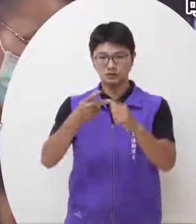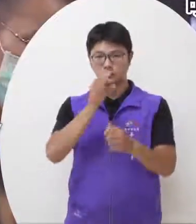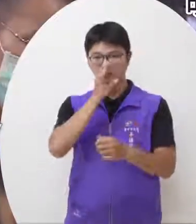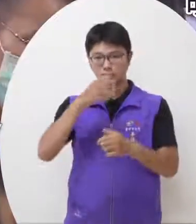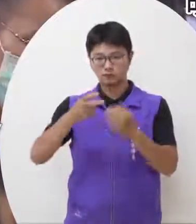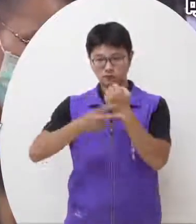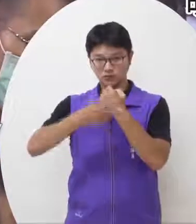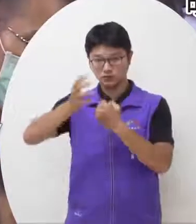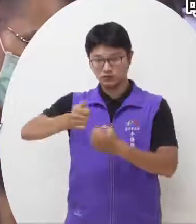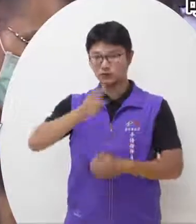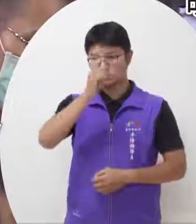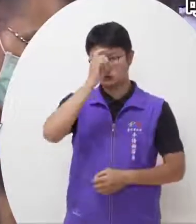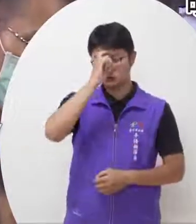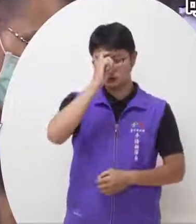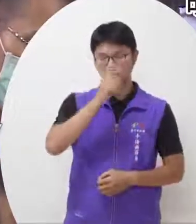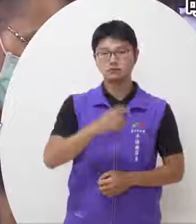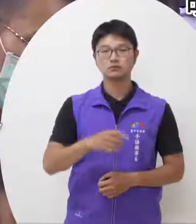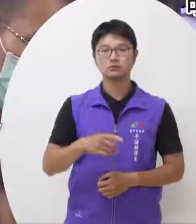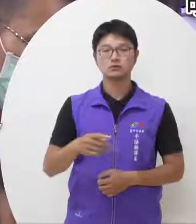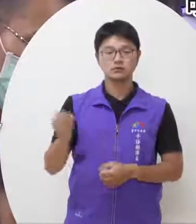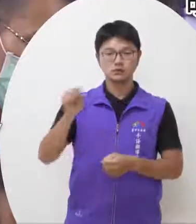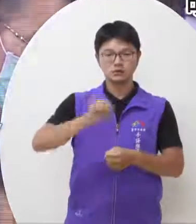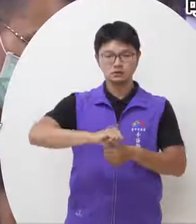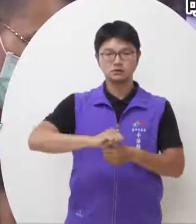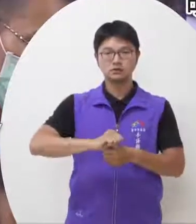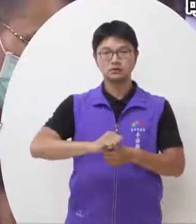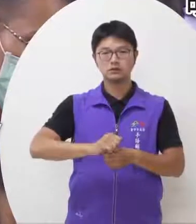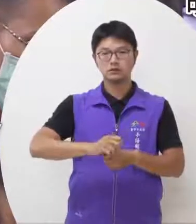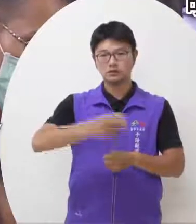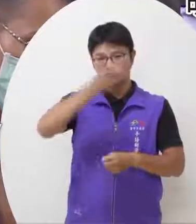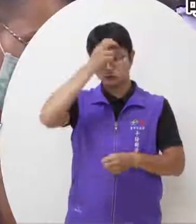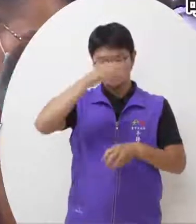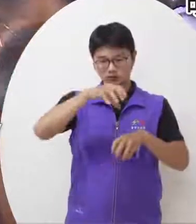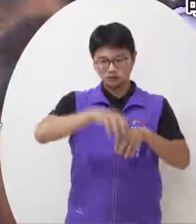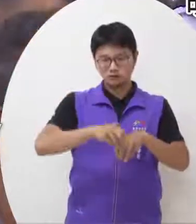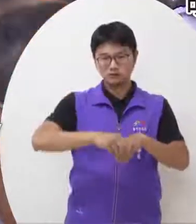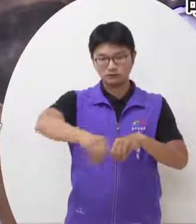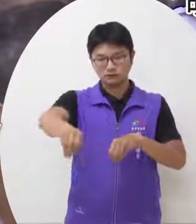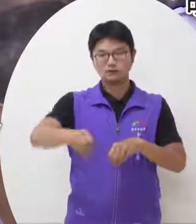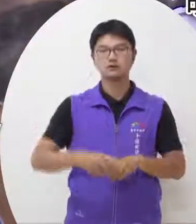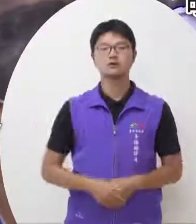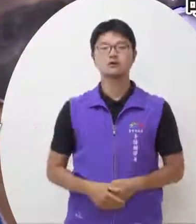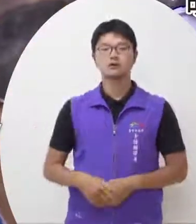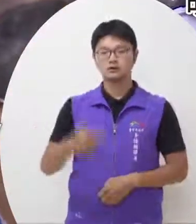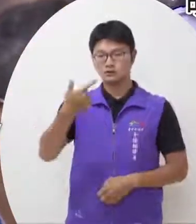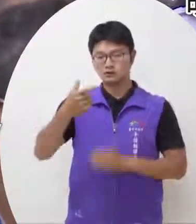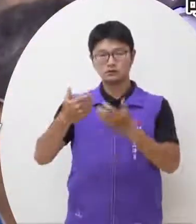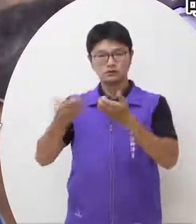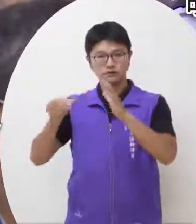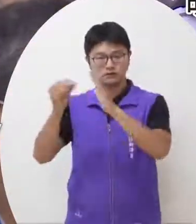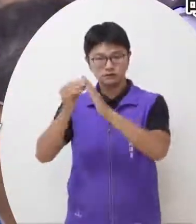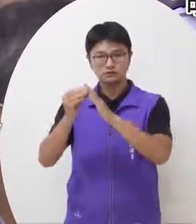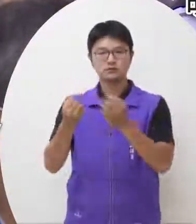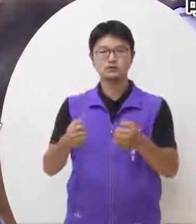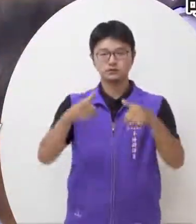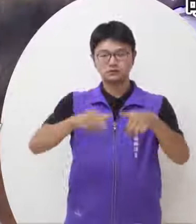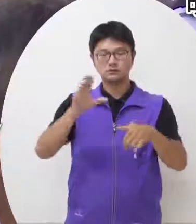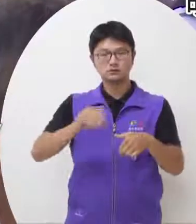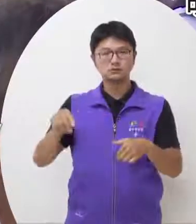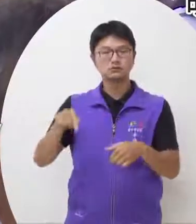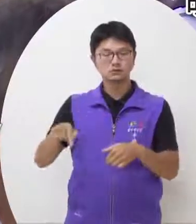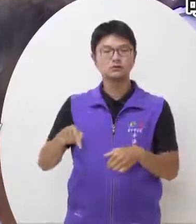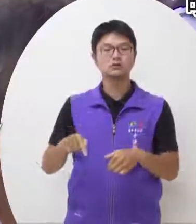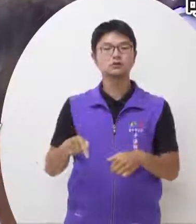在我们六分局在增设派出所，我想六分局辖区因为在西屯事实上情况非常繁